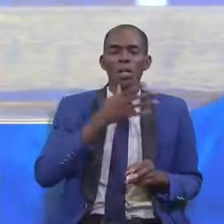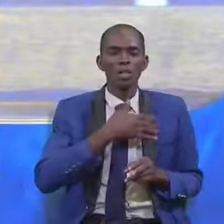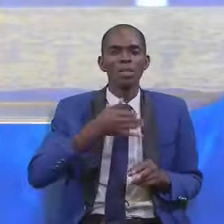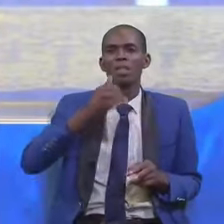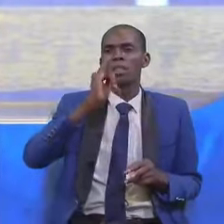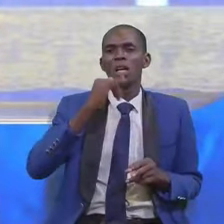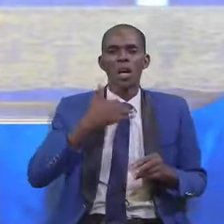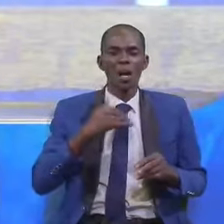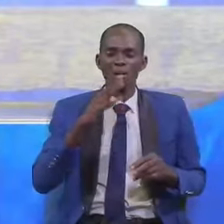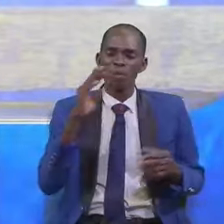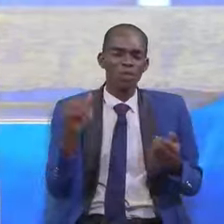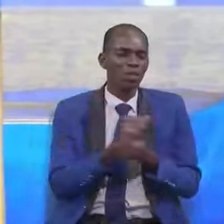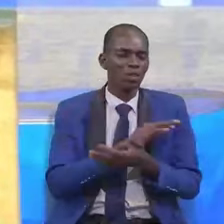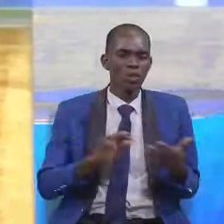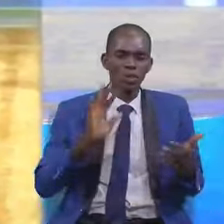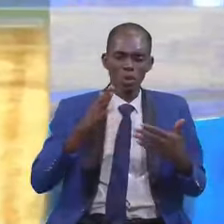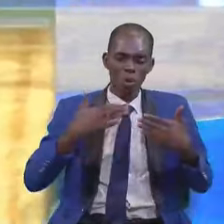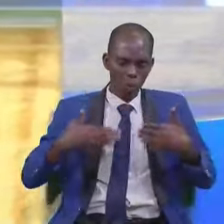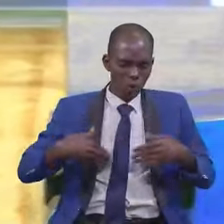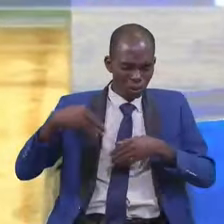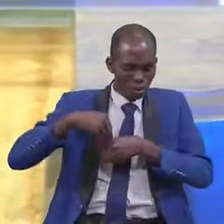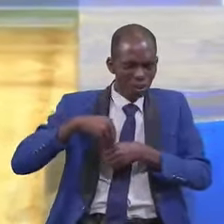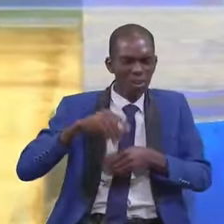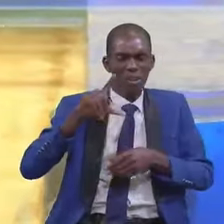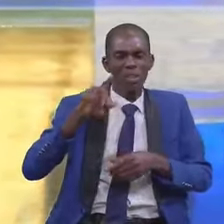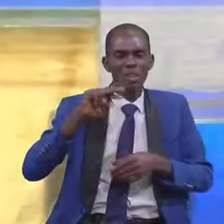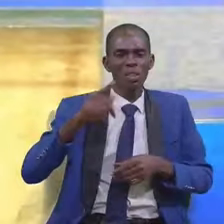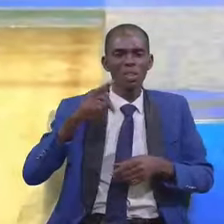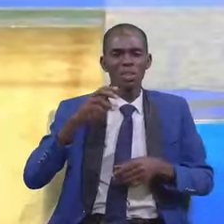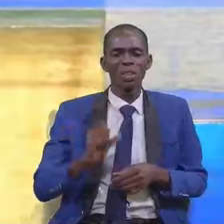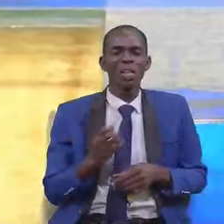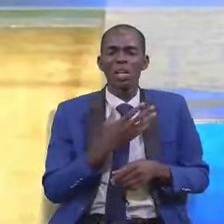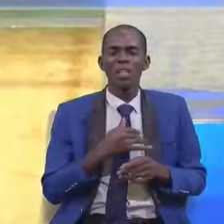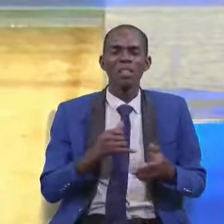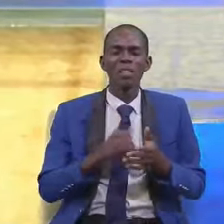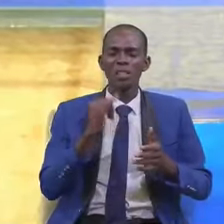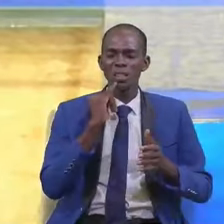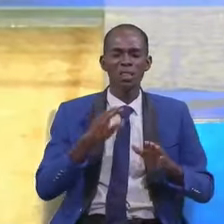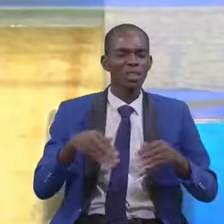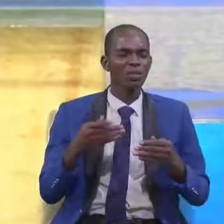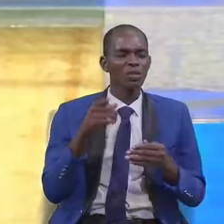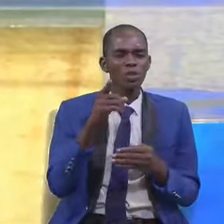tabac rongent tes poumons et cela te fait avoir ceci. Et